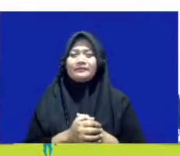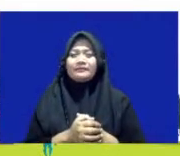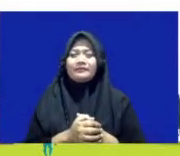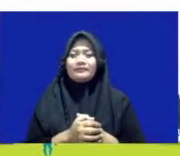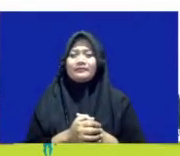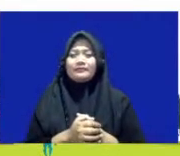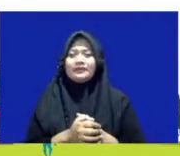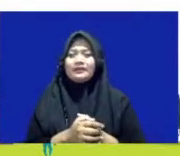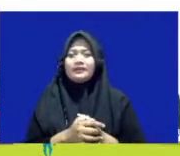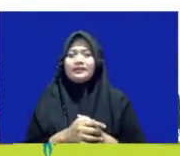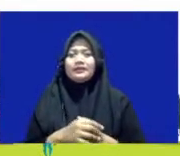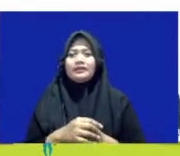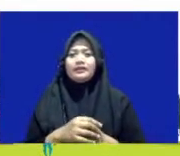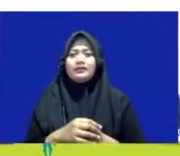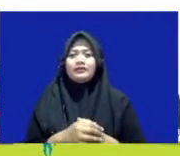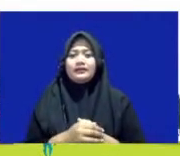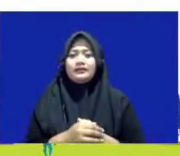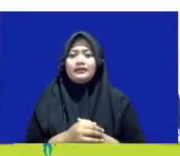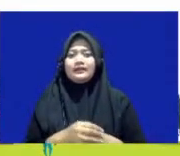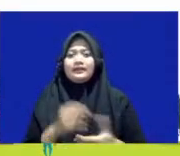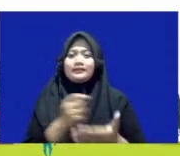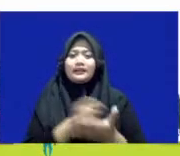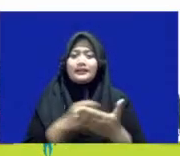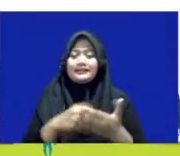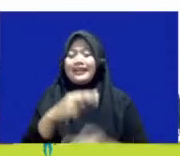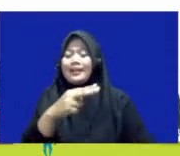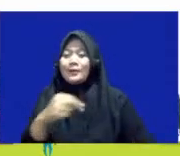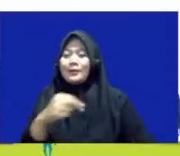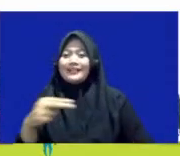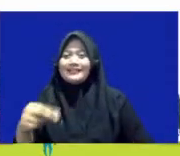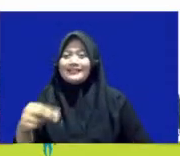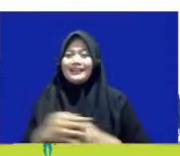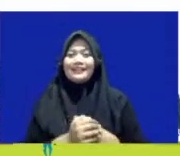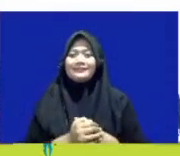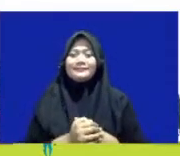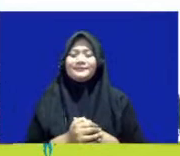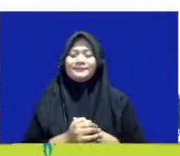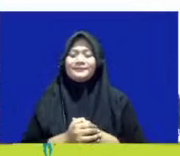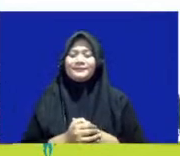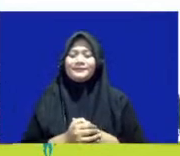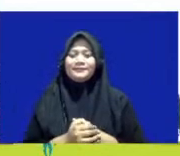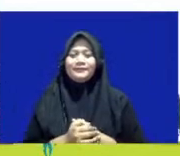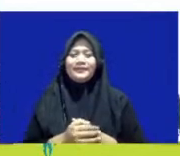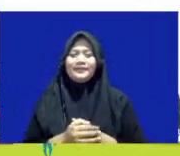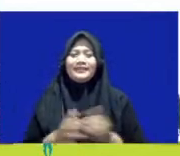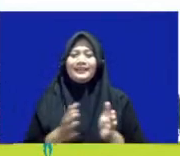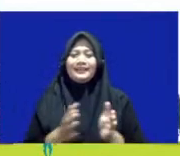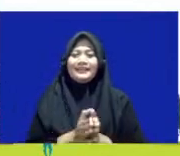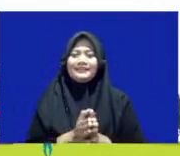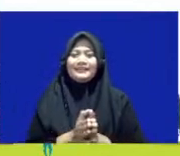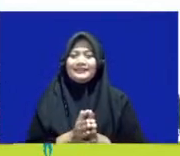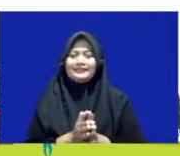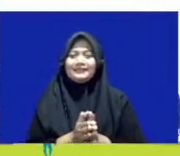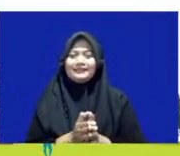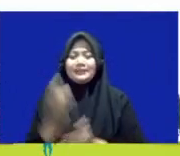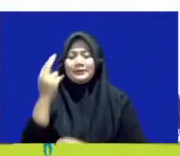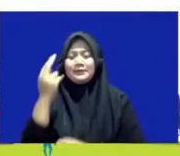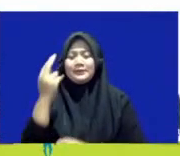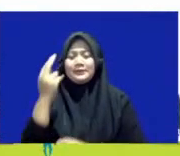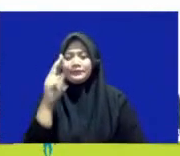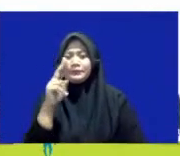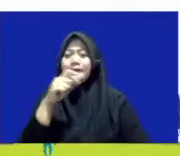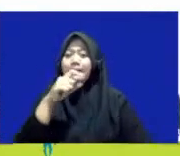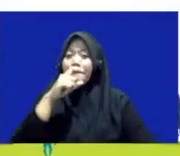WFP representative di Indonesia, kantor Indonesia, dan juga kepada Bapak